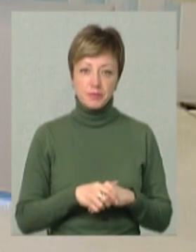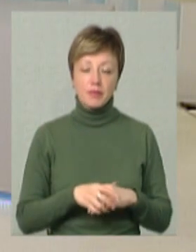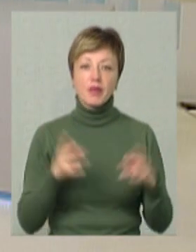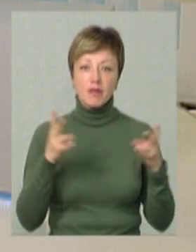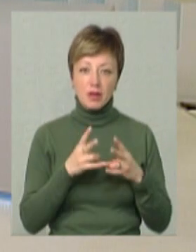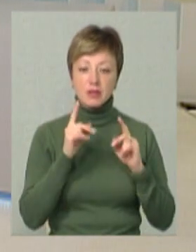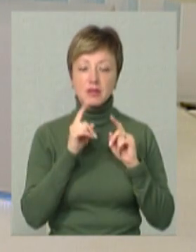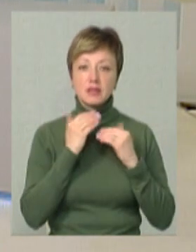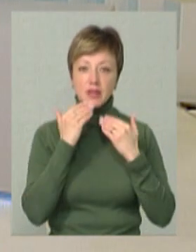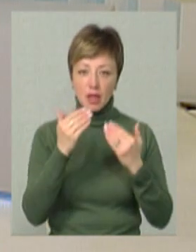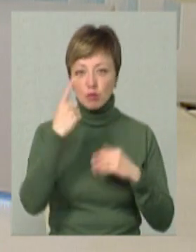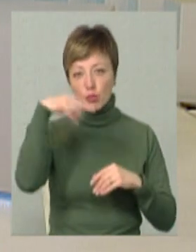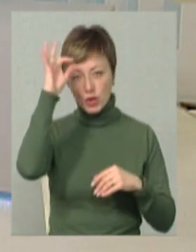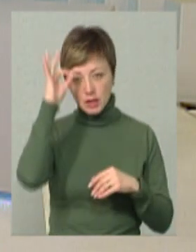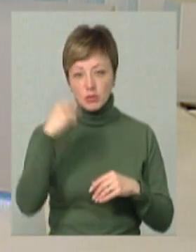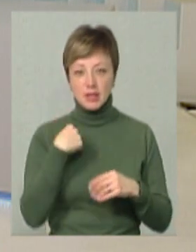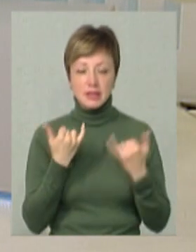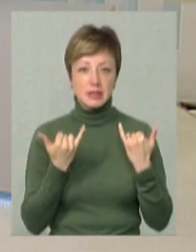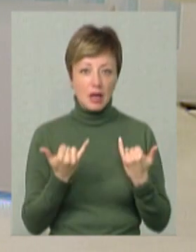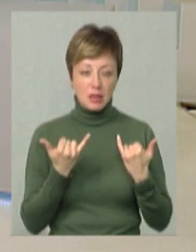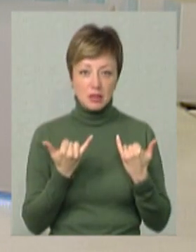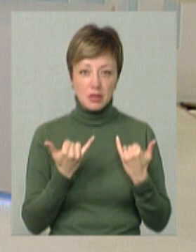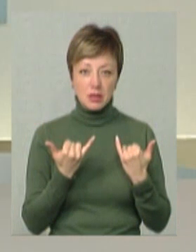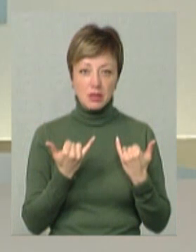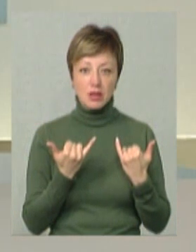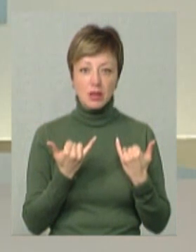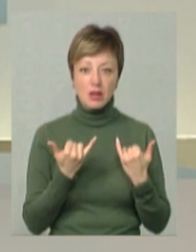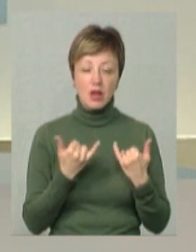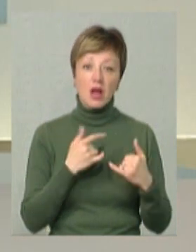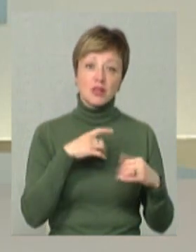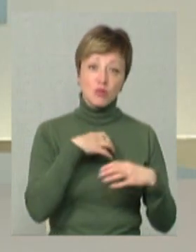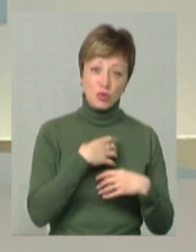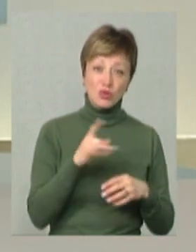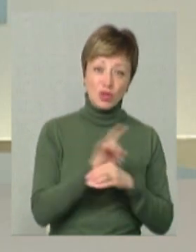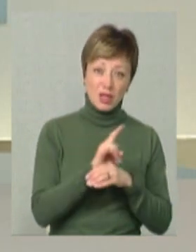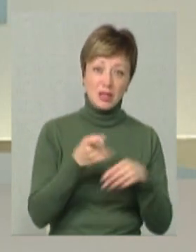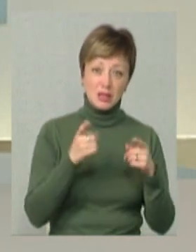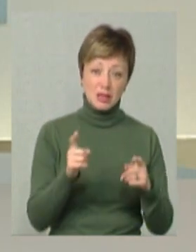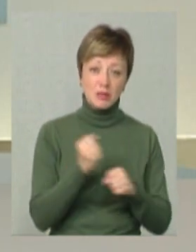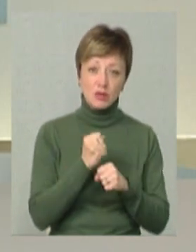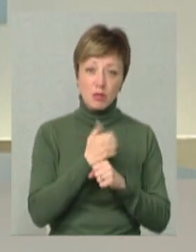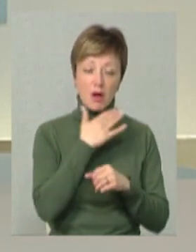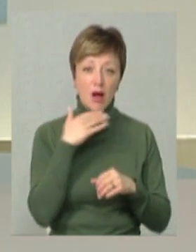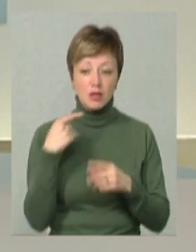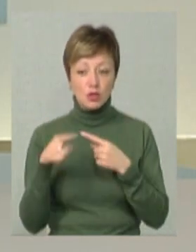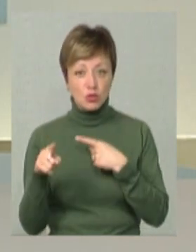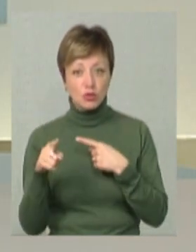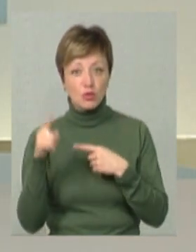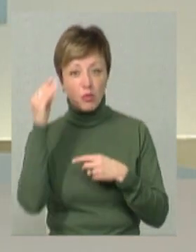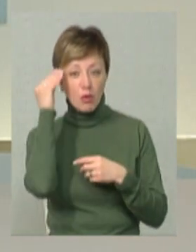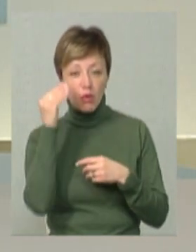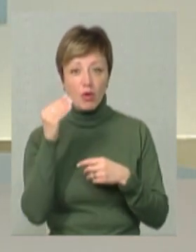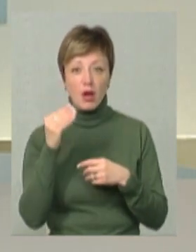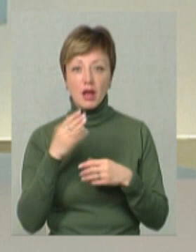Тому варто звертатися до поліції. І що мене зараз от з одного боку засмучує, що шахраї діють, і їх багато, а з іншого